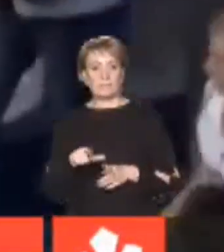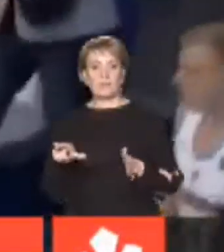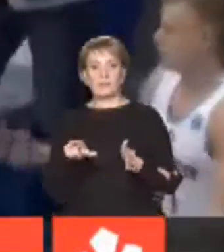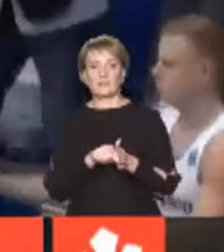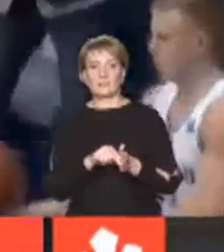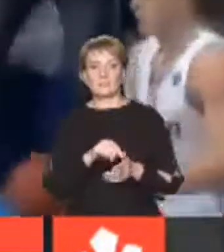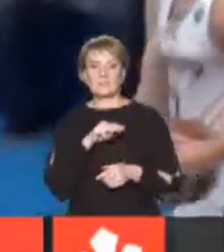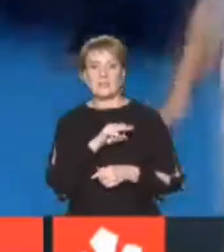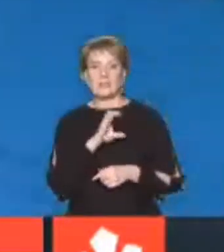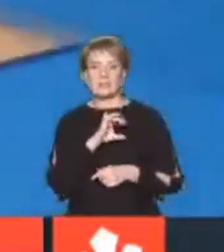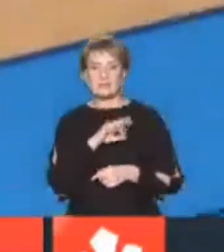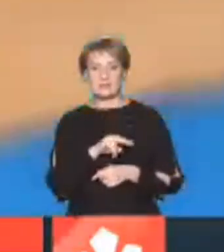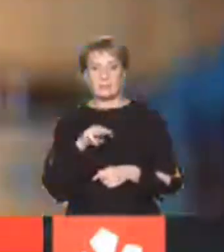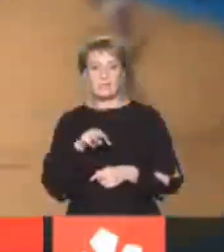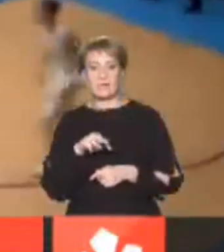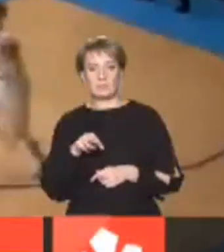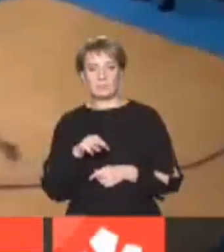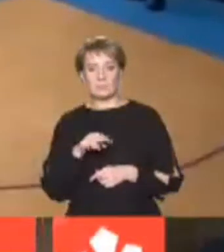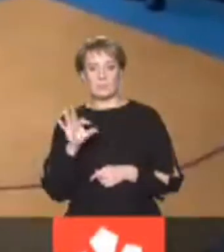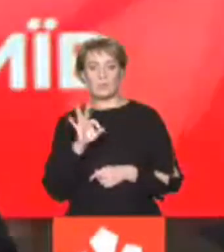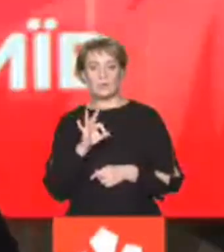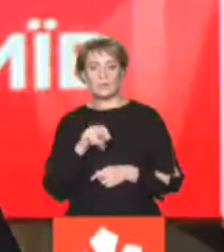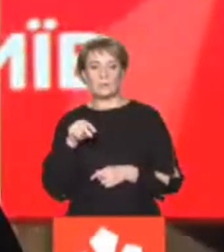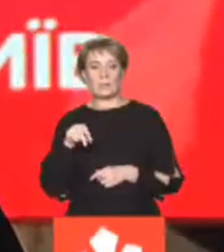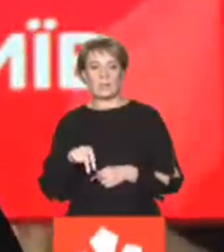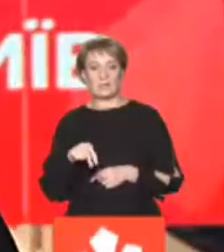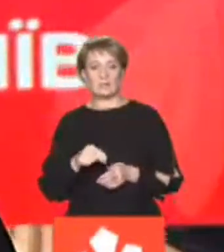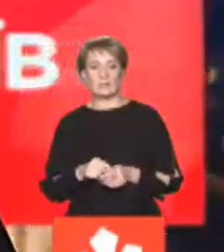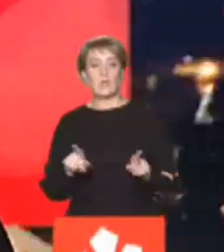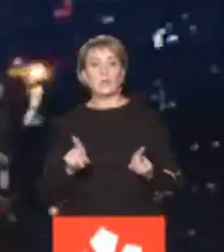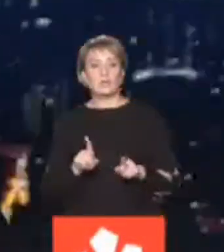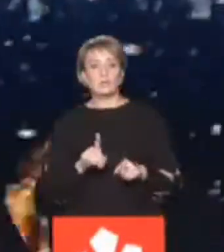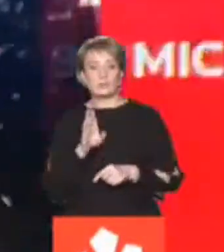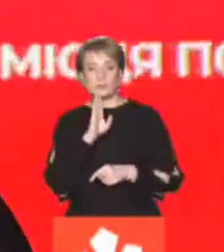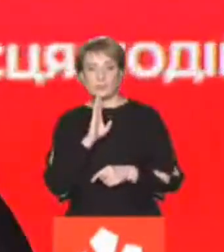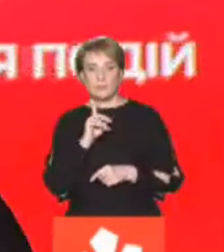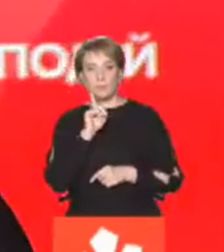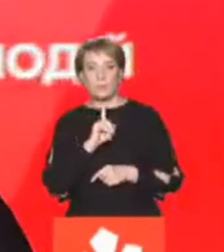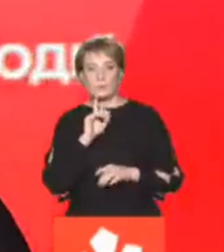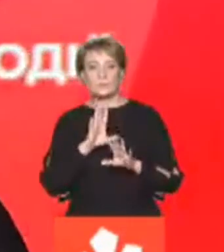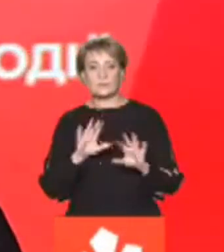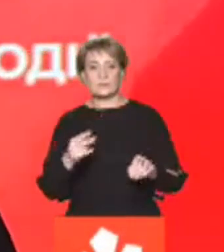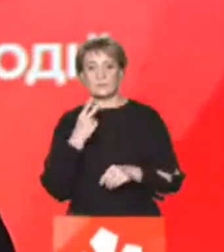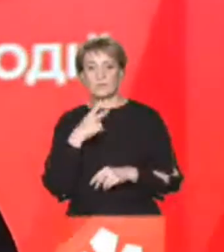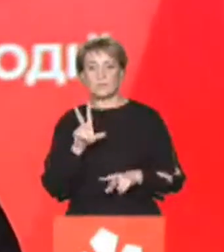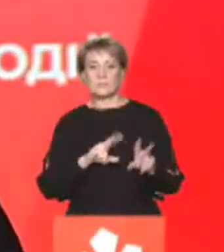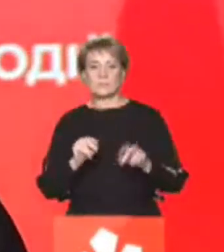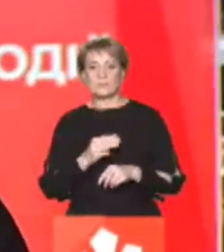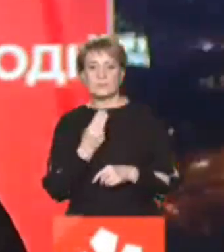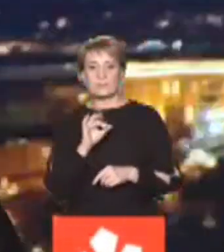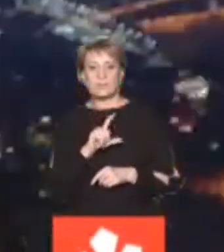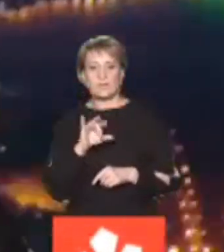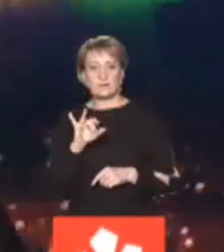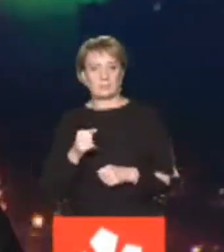Станіславом Михайлюком та Олексієм Ленєм. Ну що ж, дівчата, поки що маємо такі новини. Будемо сподіватися на Шахтар